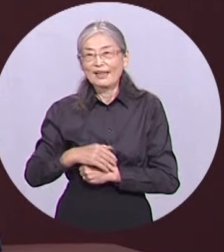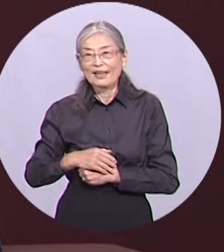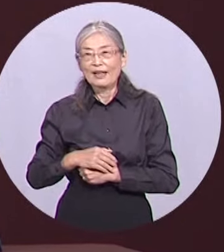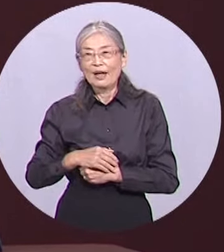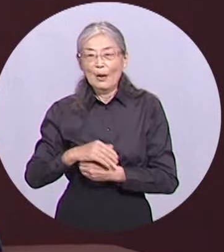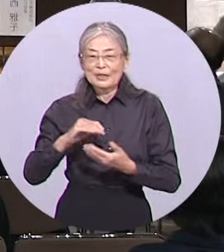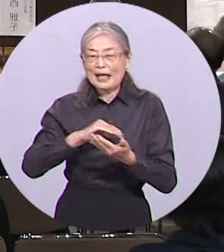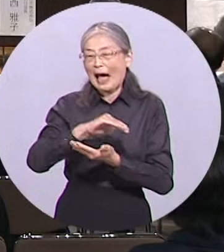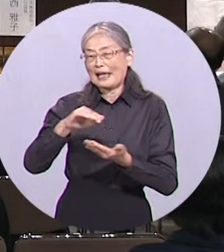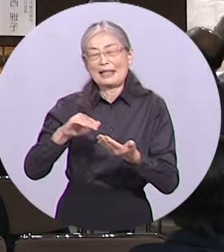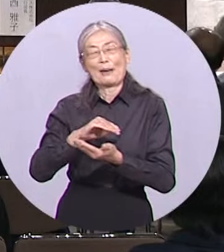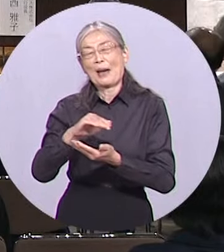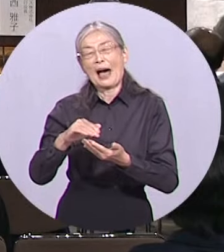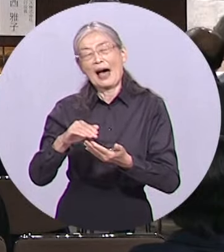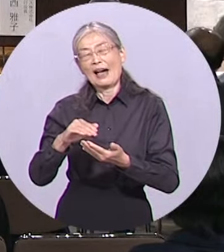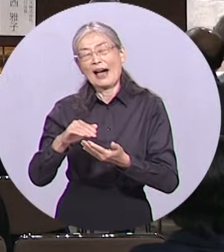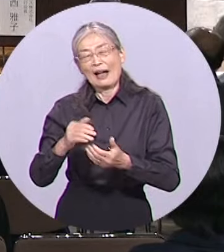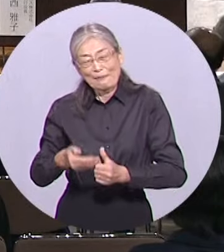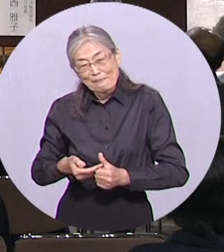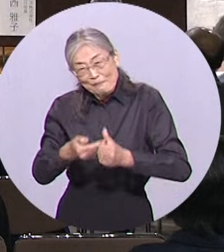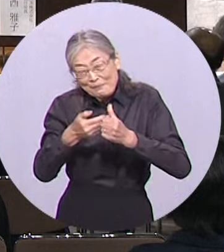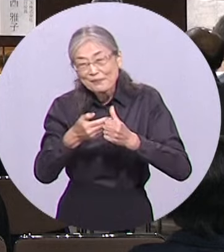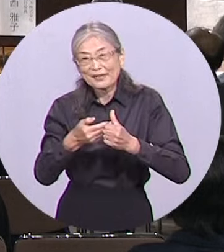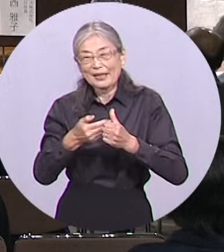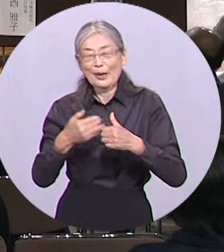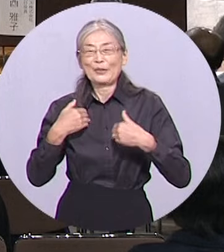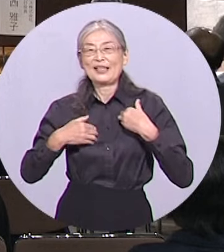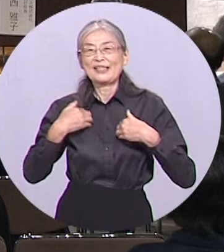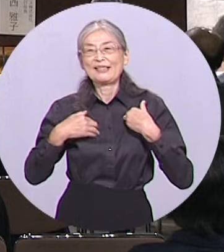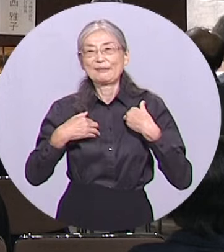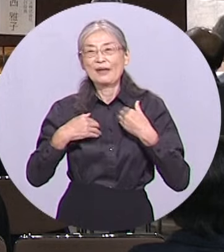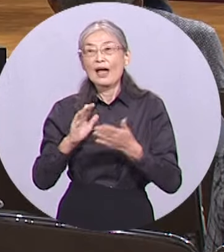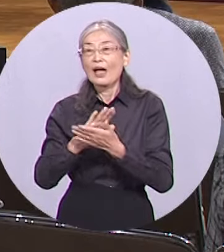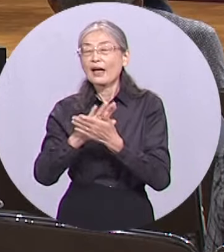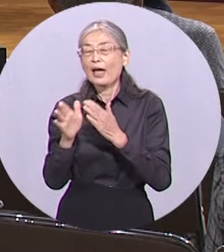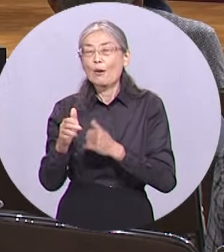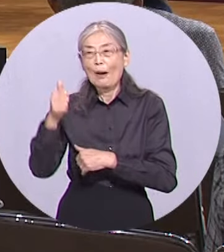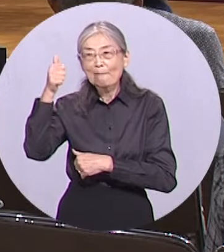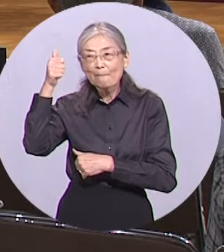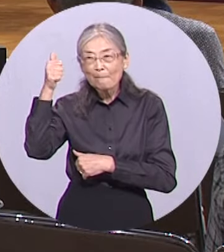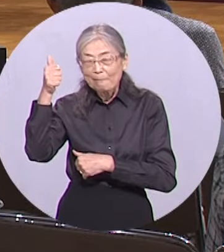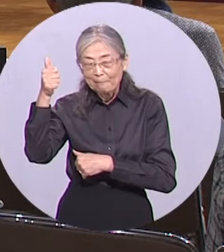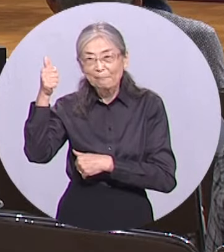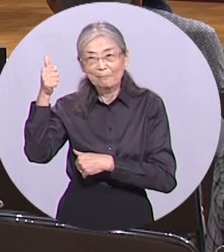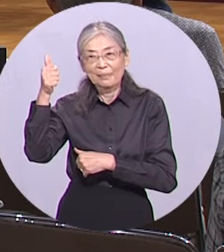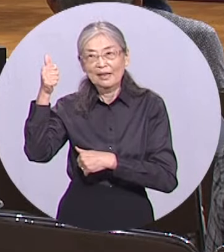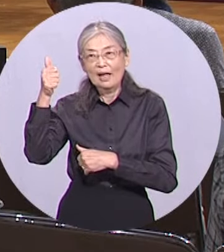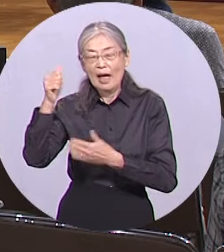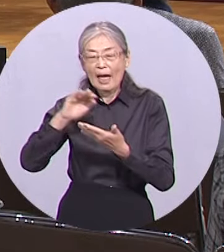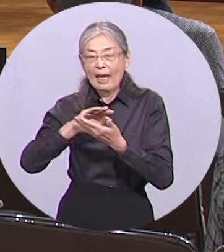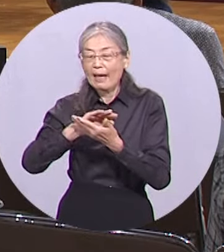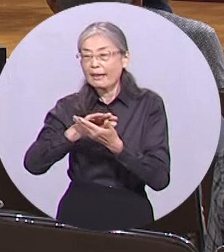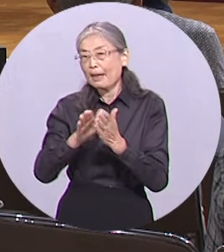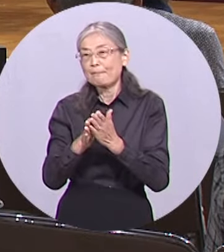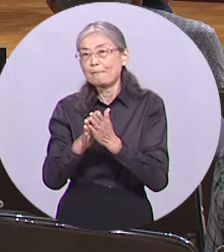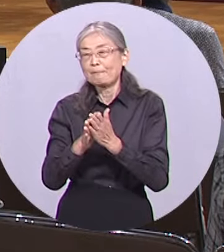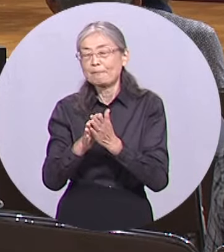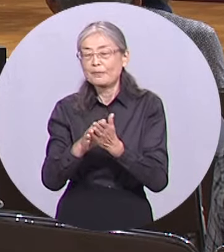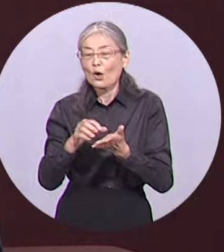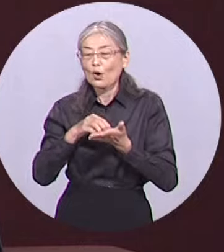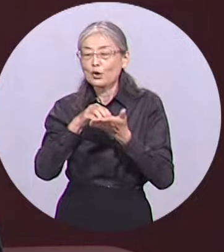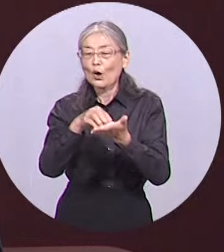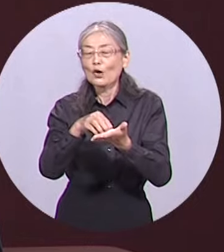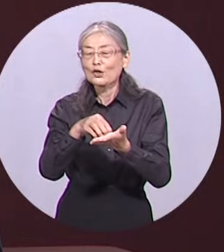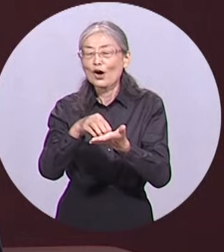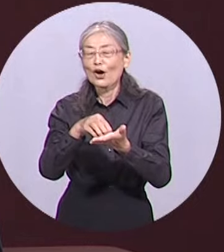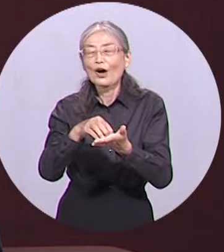しいです。ちなみにですね、県ではこの渋沢栄一郎にあやかって県独自の表彰制度、